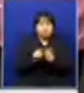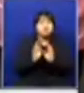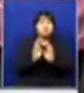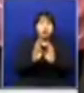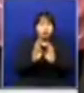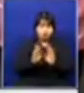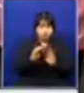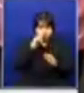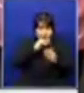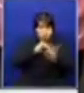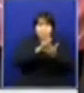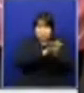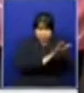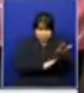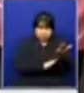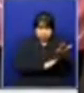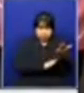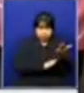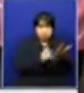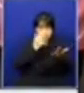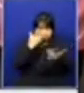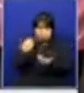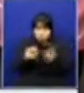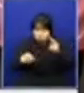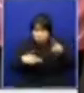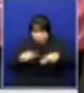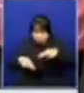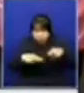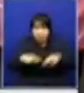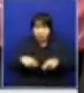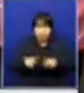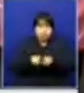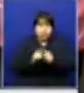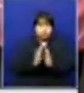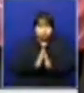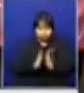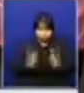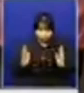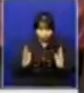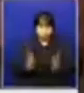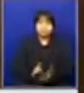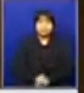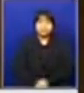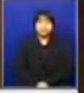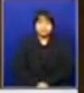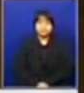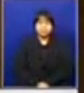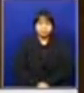ชาติและผู้ดูแลลูกหลานเราตลอดไปกราบขอบคุณค่ะ เ